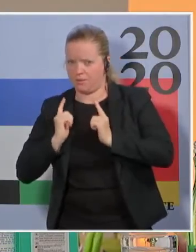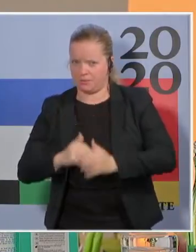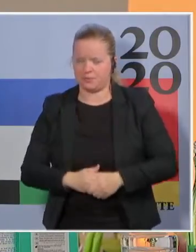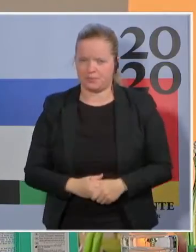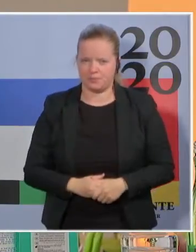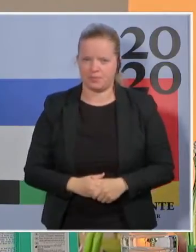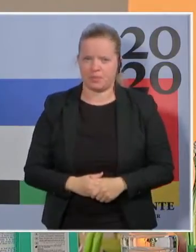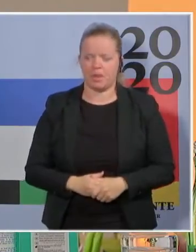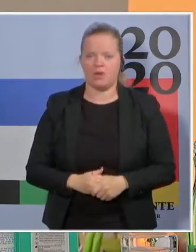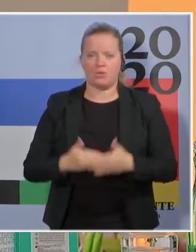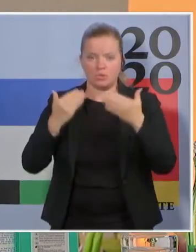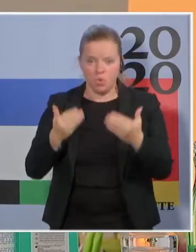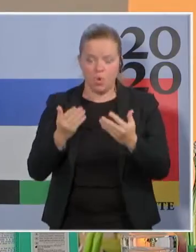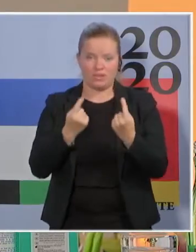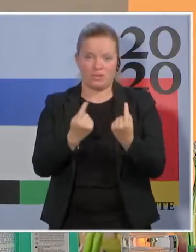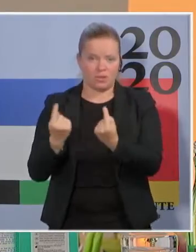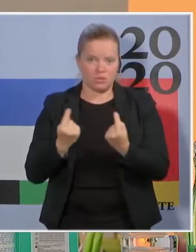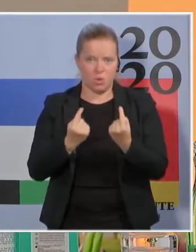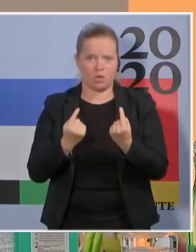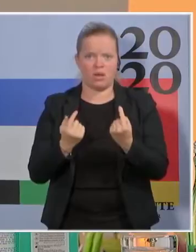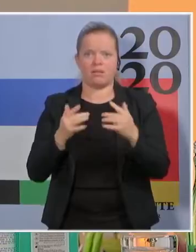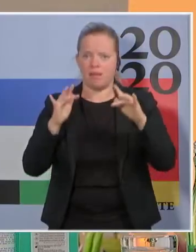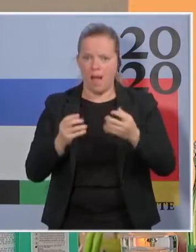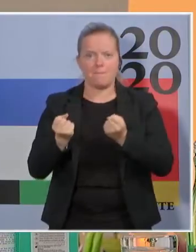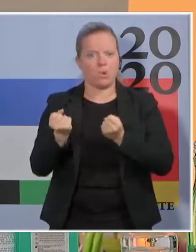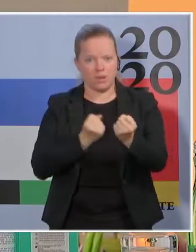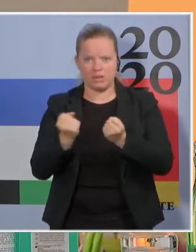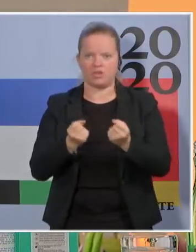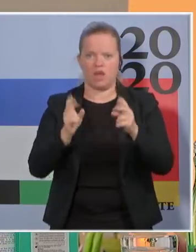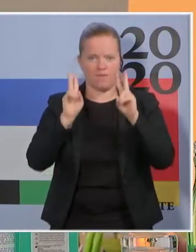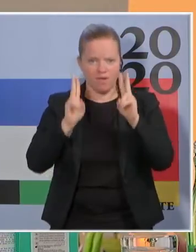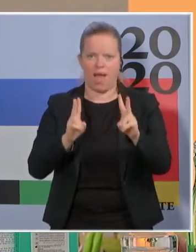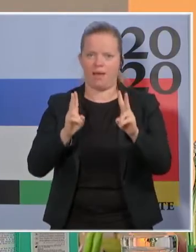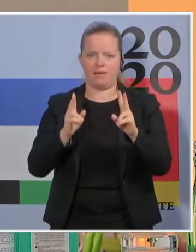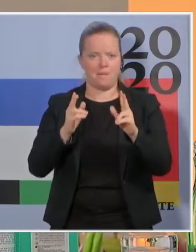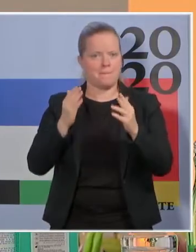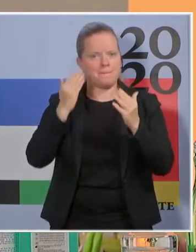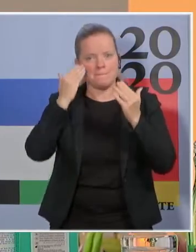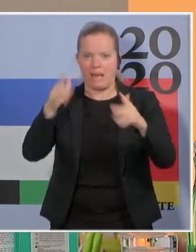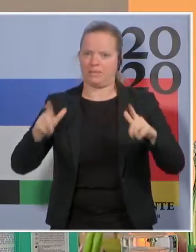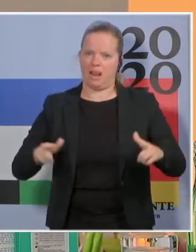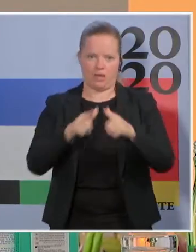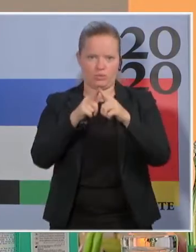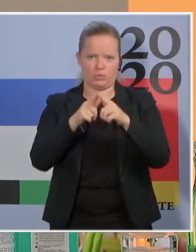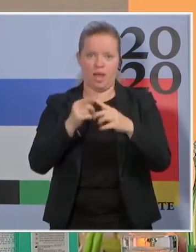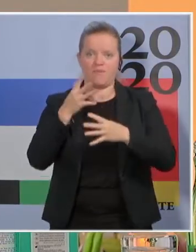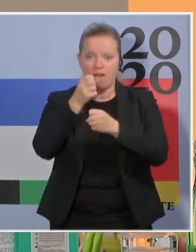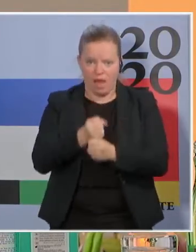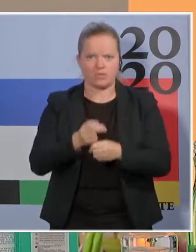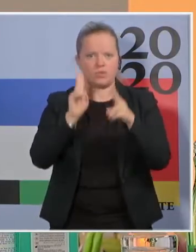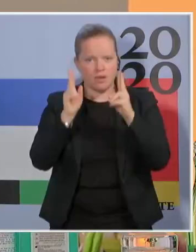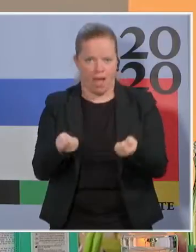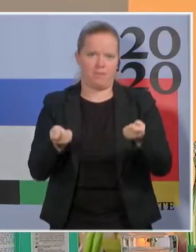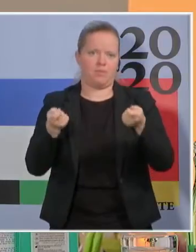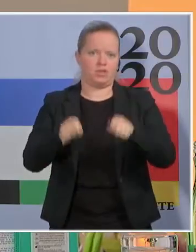solchen Umständen war es eine politische Meisterleistung, dass die Verfassung überhaupt beschlossen werden